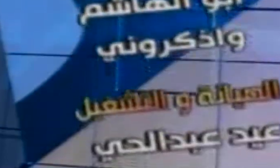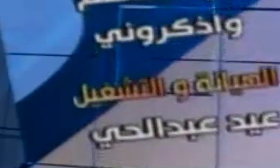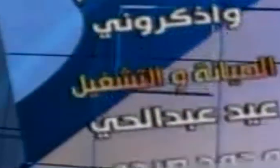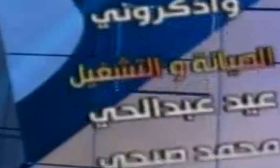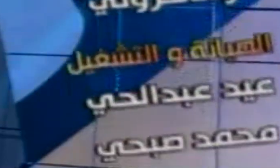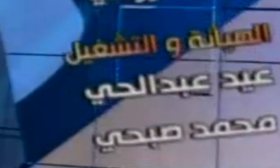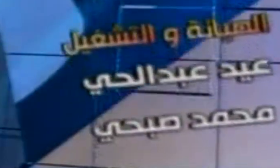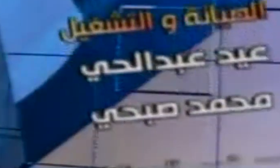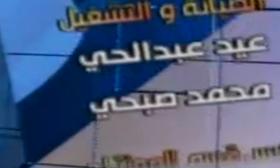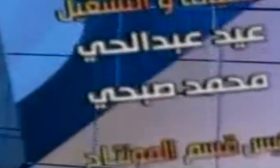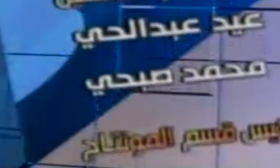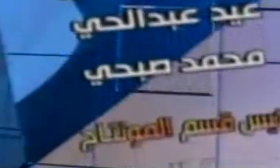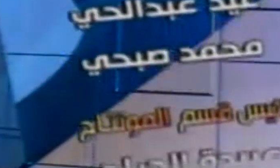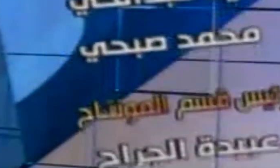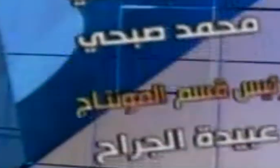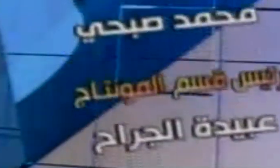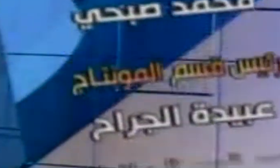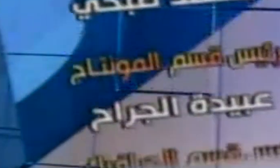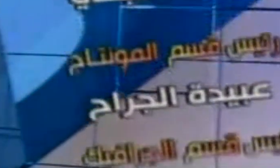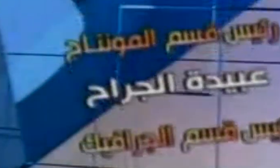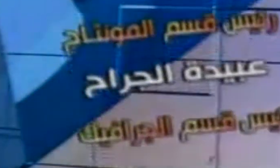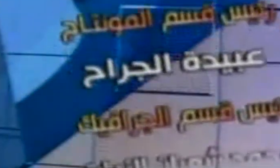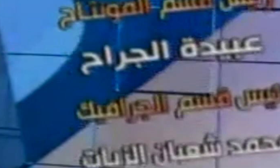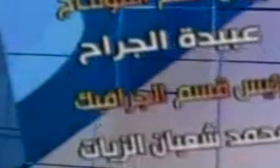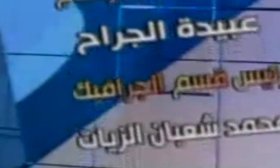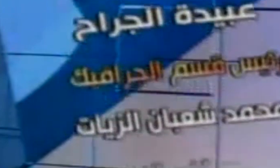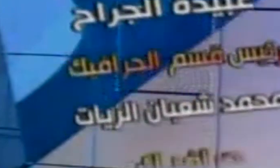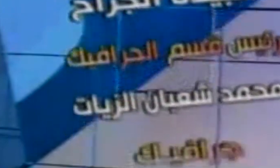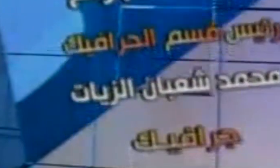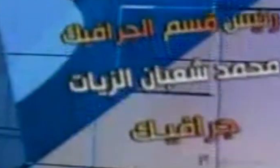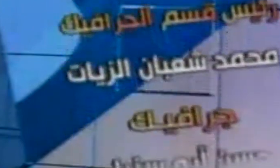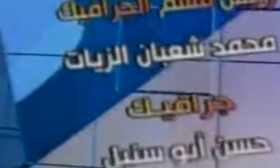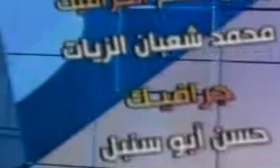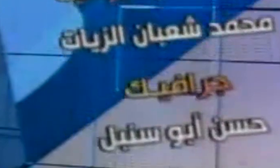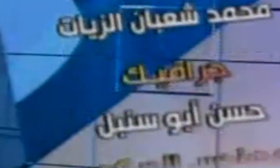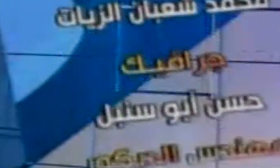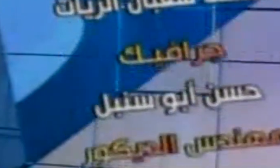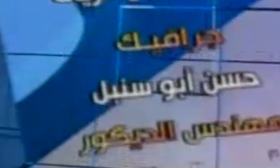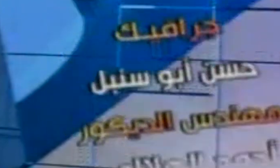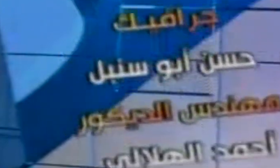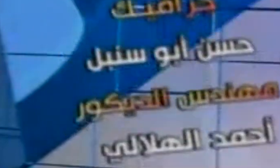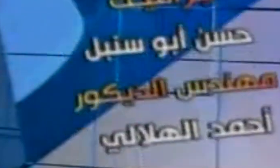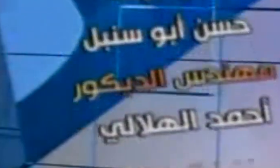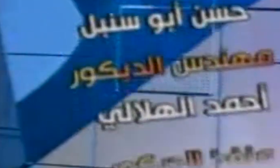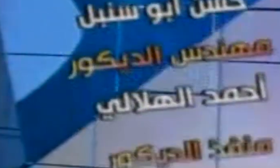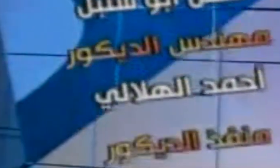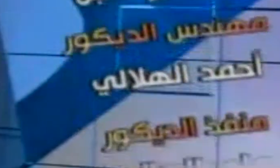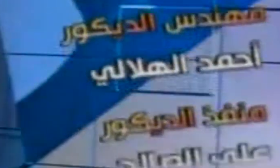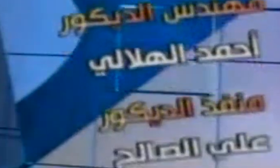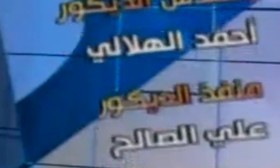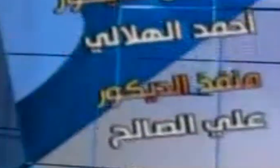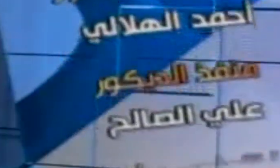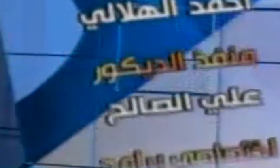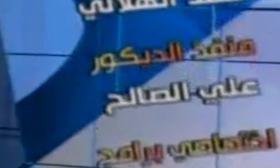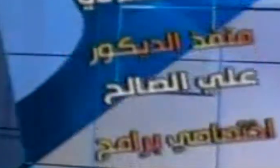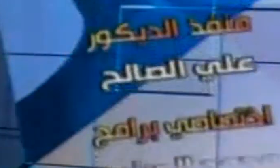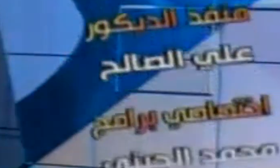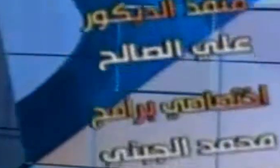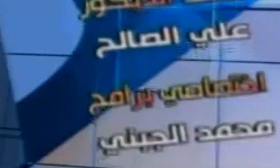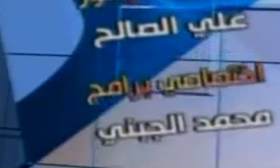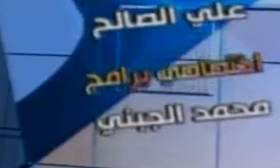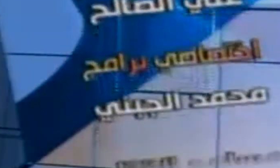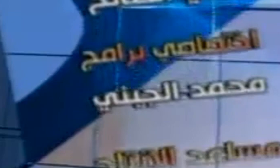عبدك ورسولك، ونشهدك يا ربنا بأننا نحبك